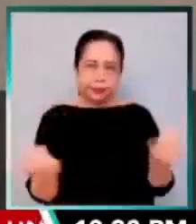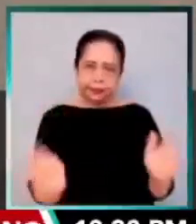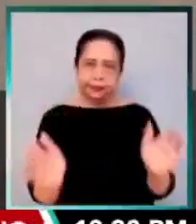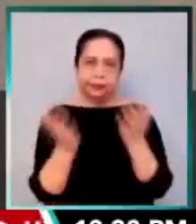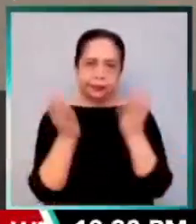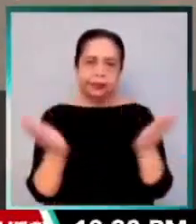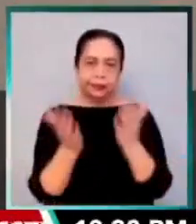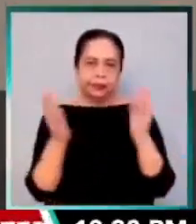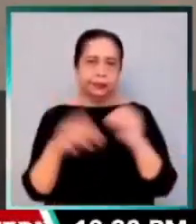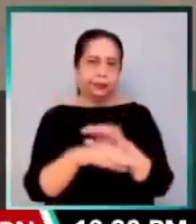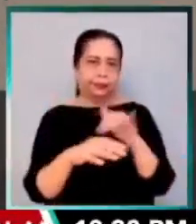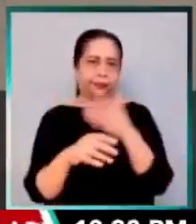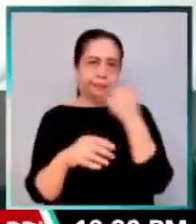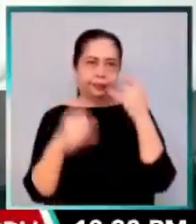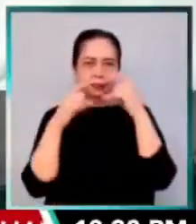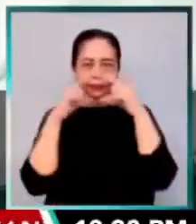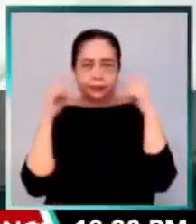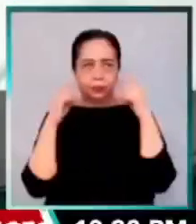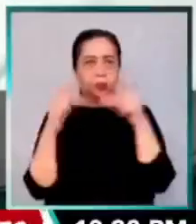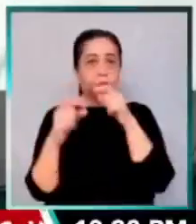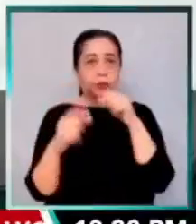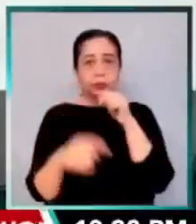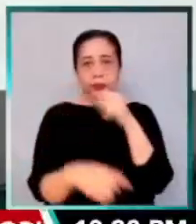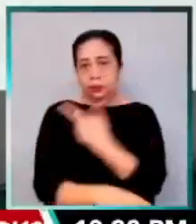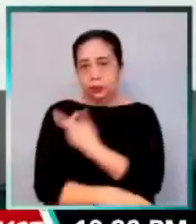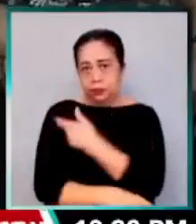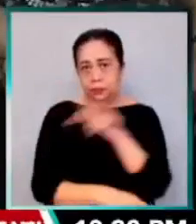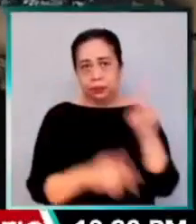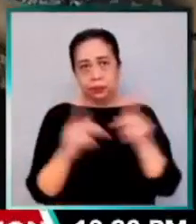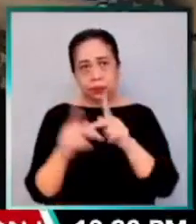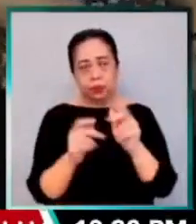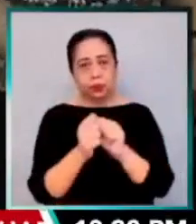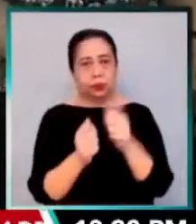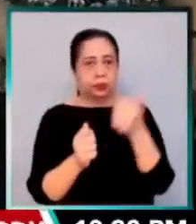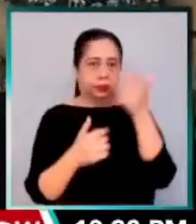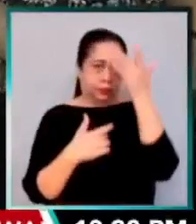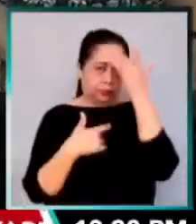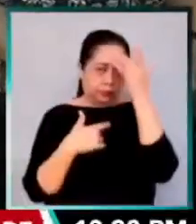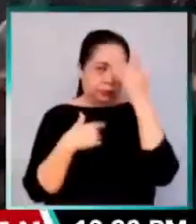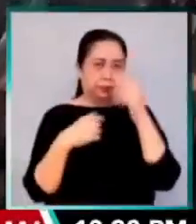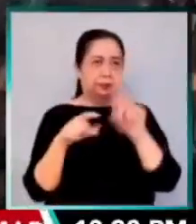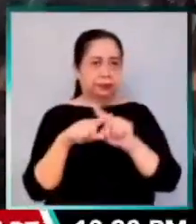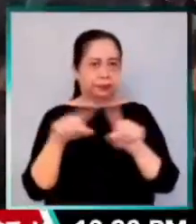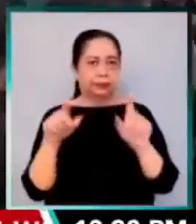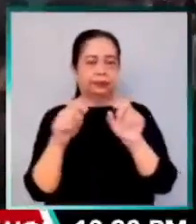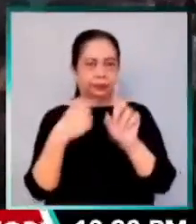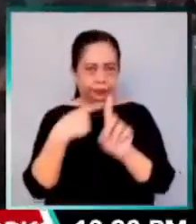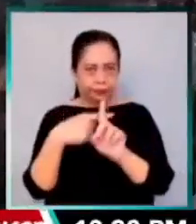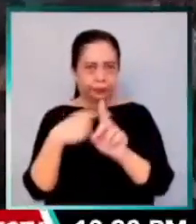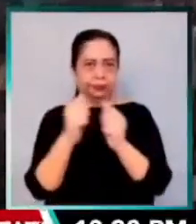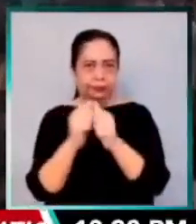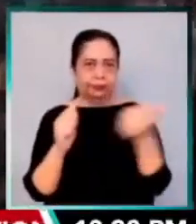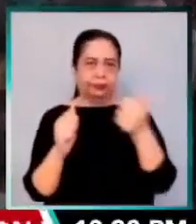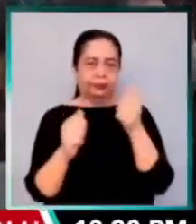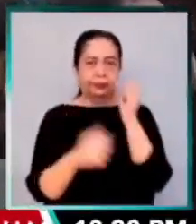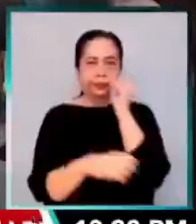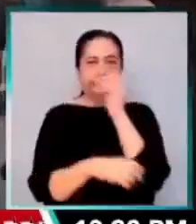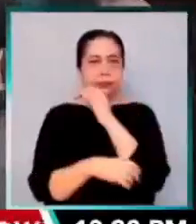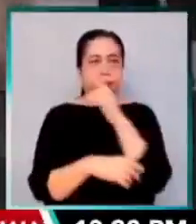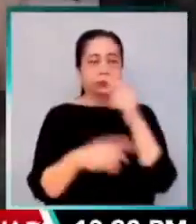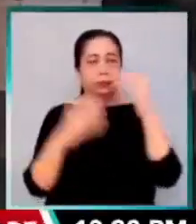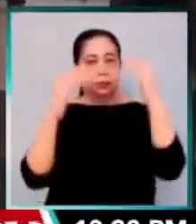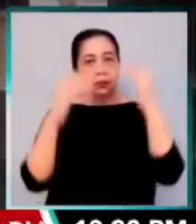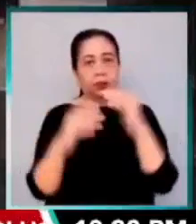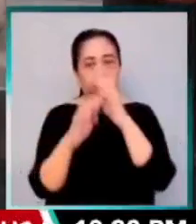pa rin magmask ang mga hindi bakunado, ang mga taong may comorbidity at gayon din sa mga senior citizen. Ang pagluluwag na ito sa pagsusot ng